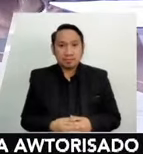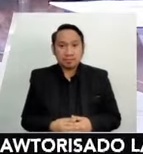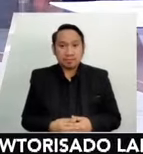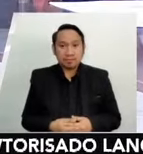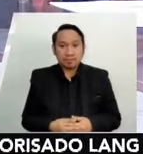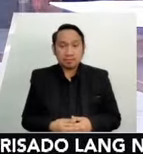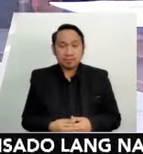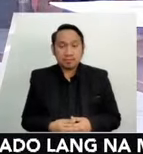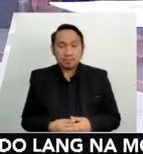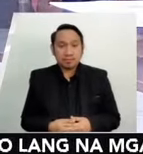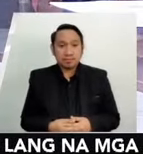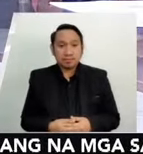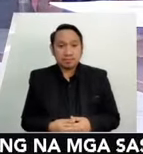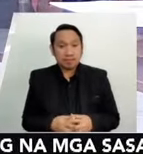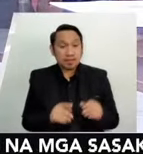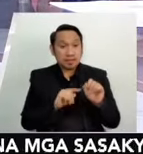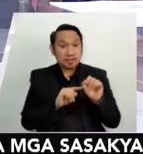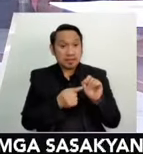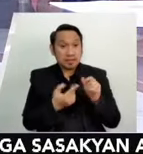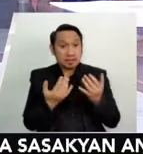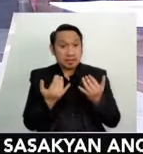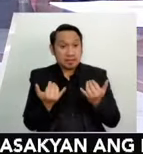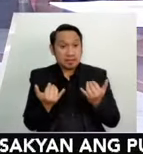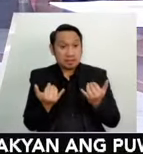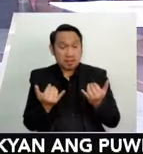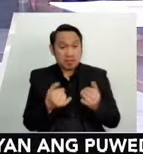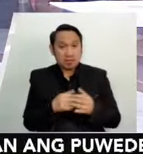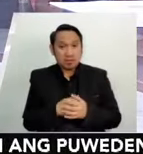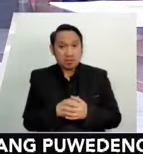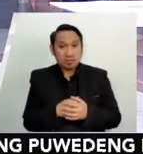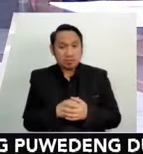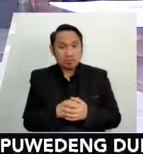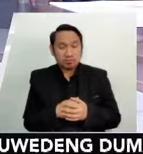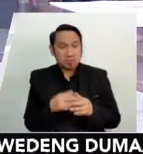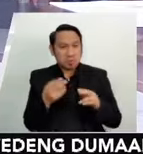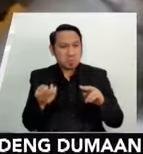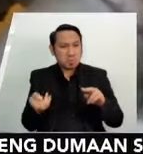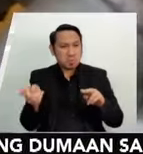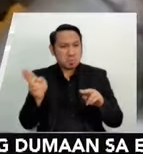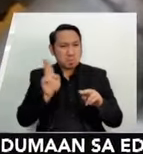Epektibo na ngayong araw ang mahigit pisong taas presyo sa mga produktong